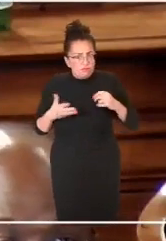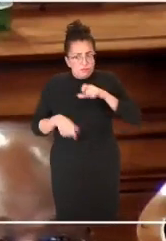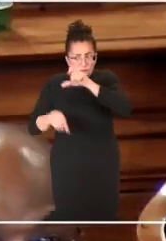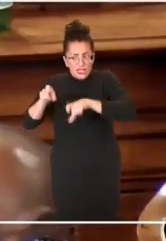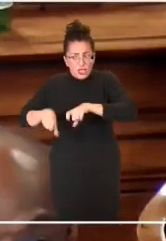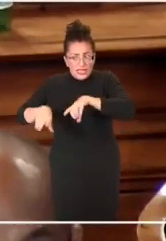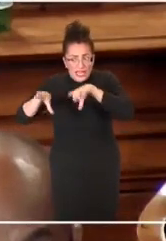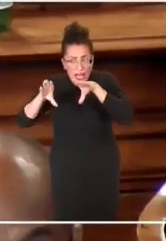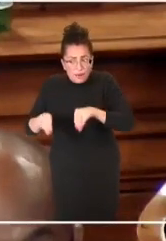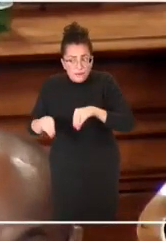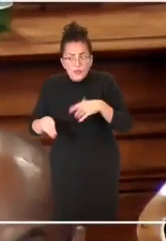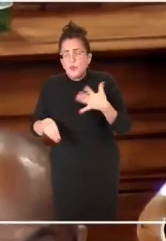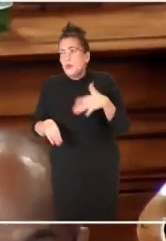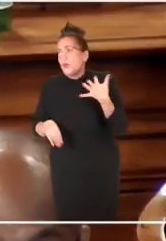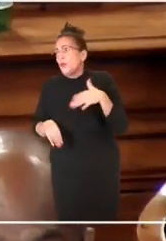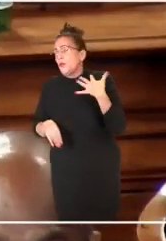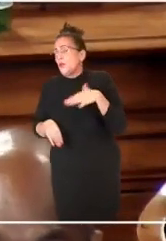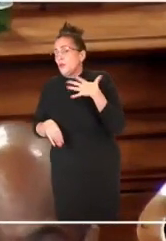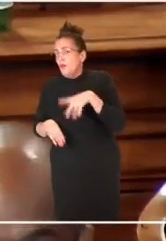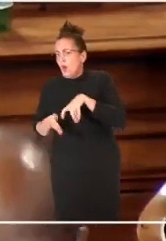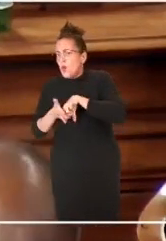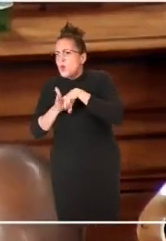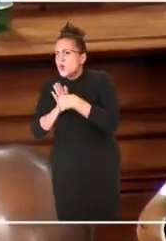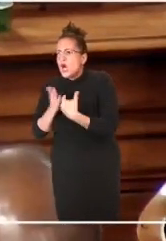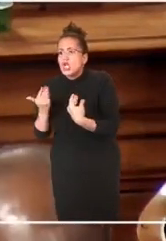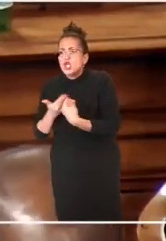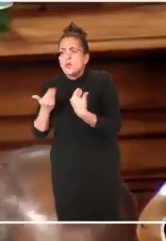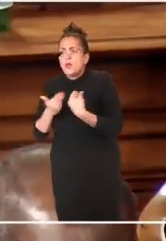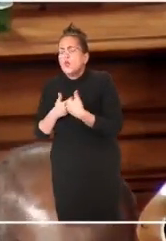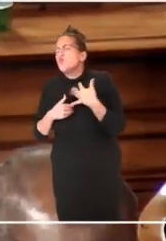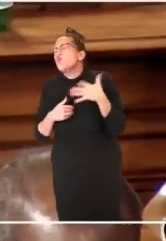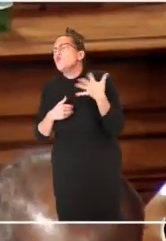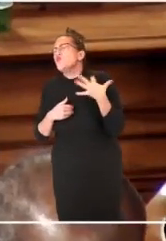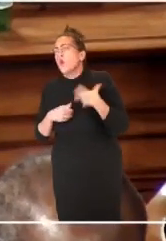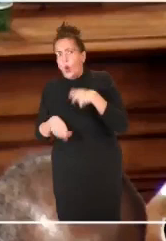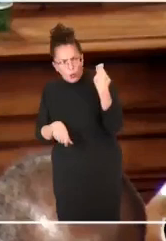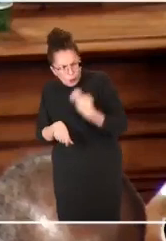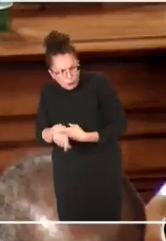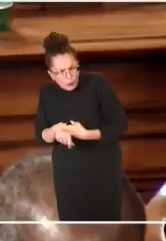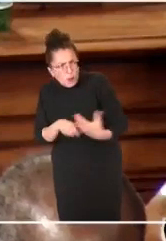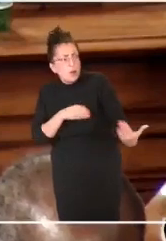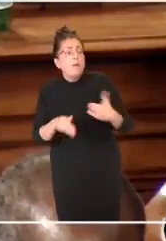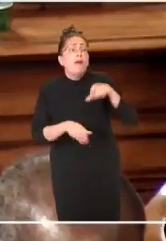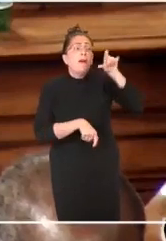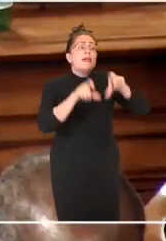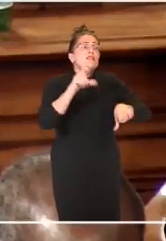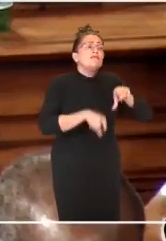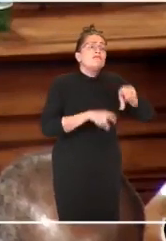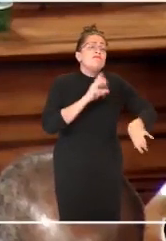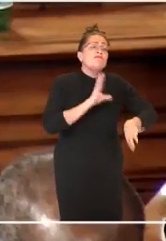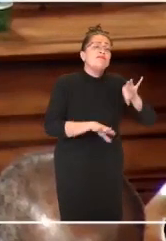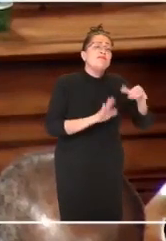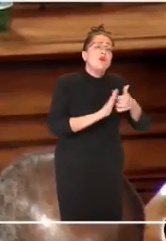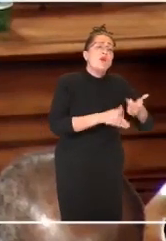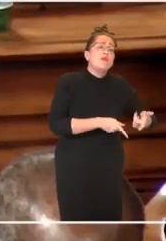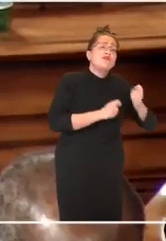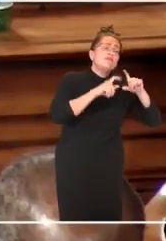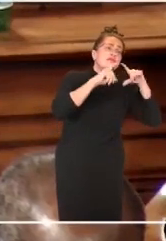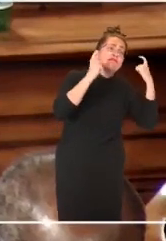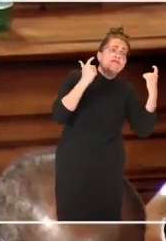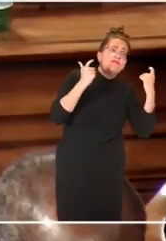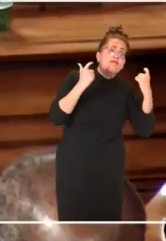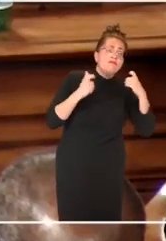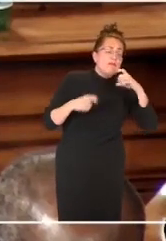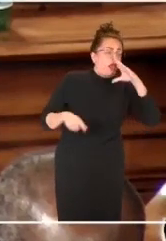beaucoup plus exigeants que les élus quand ils recevaient les porteurs de projets, qui étaient exigeants. Je ne comprends pas ce reniement, qui pour moi est